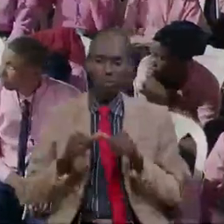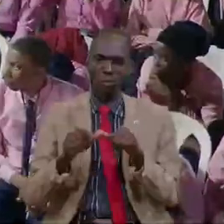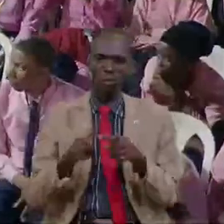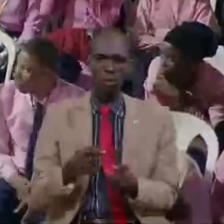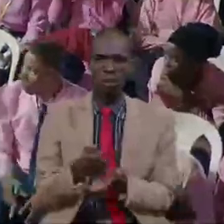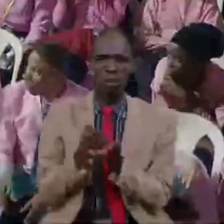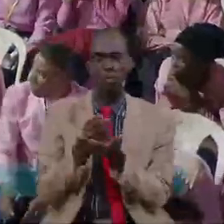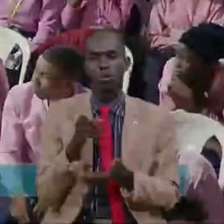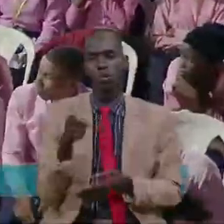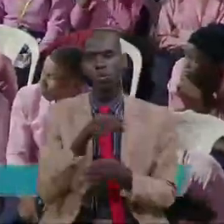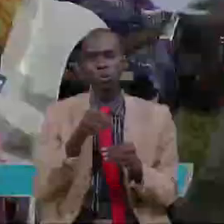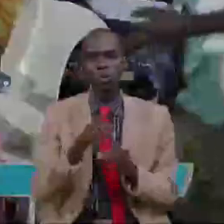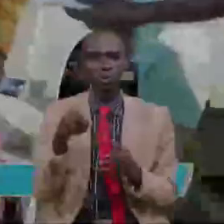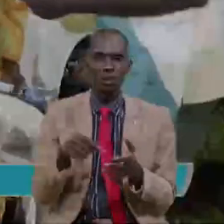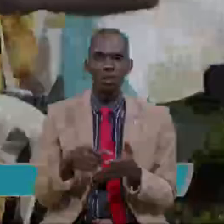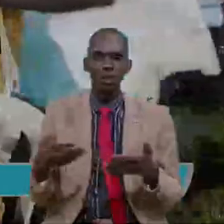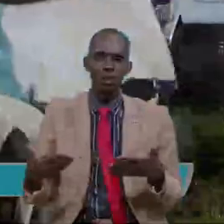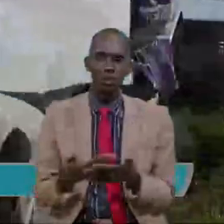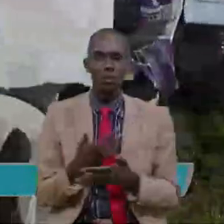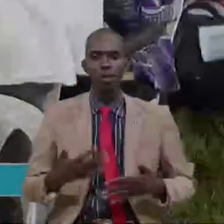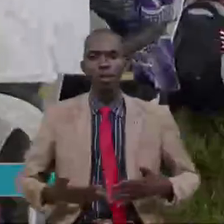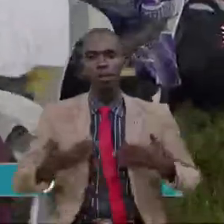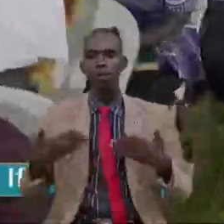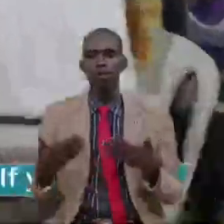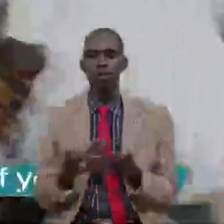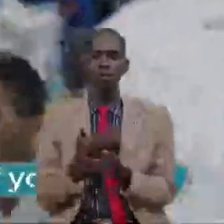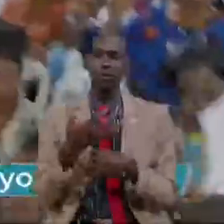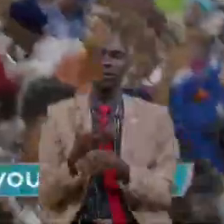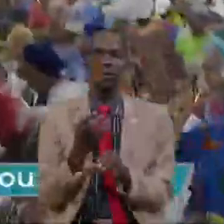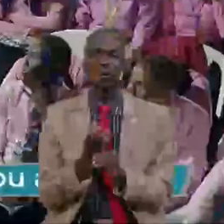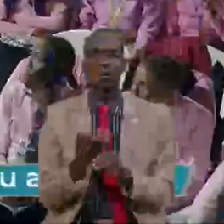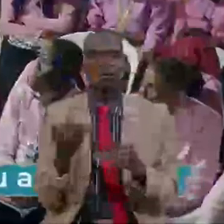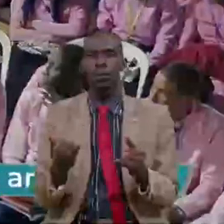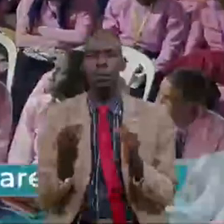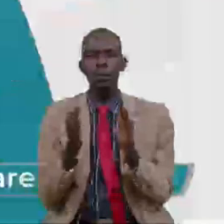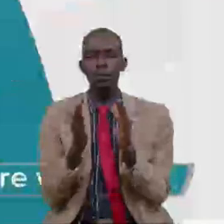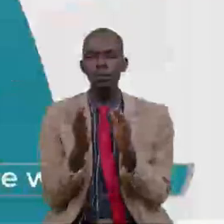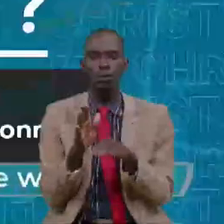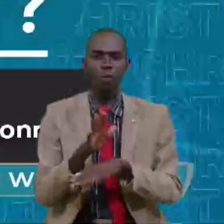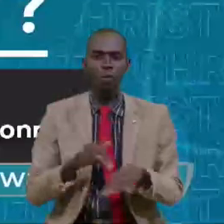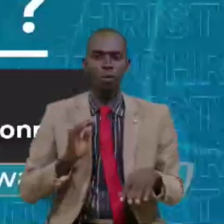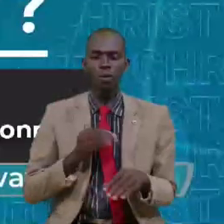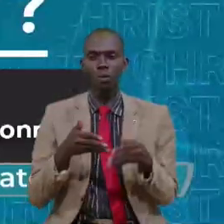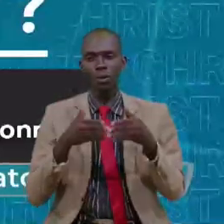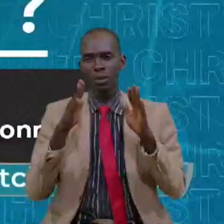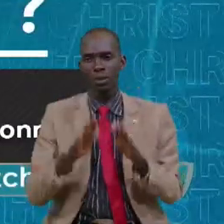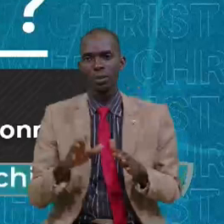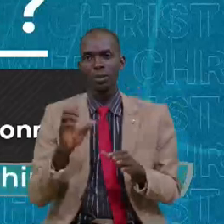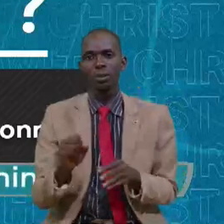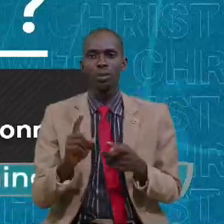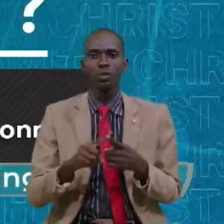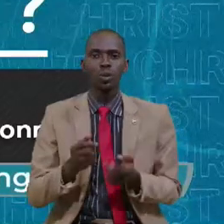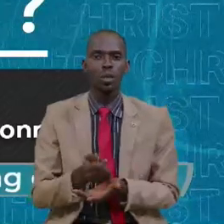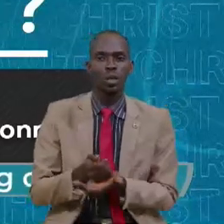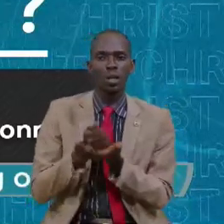dans cette nouvelle vie de la nouvelle création. Le pasteur va nous